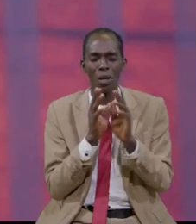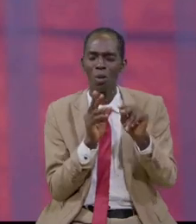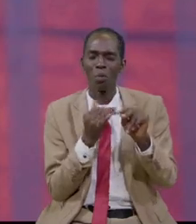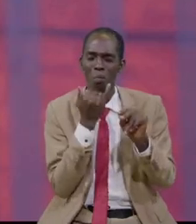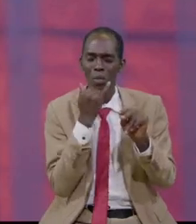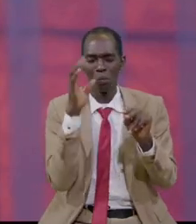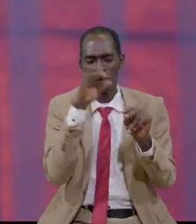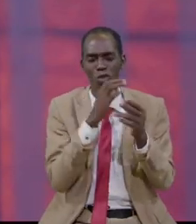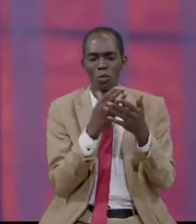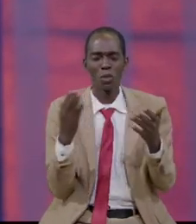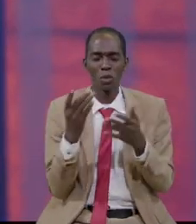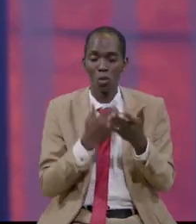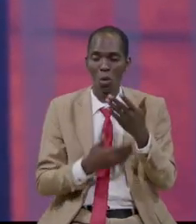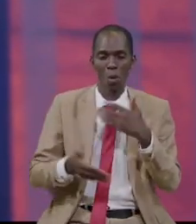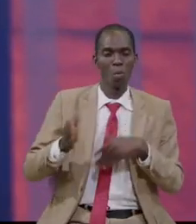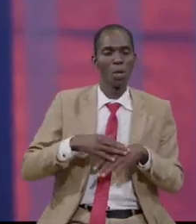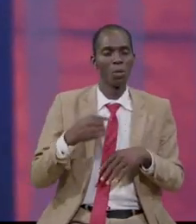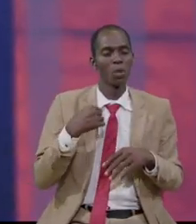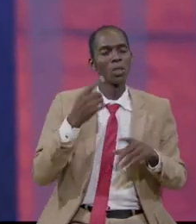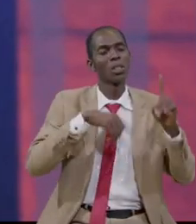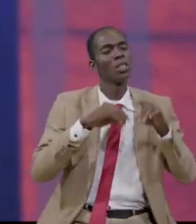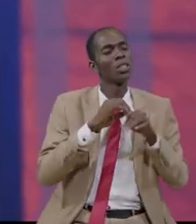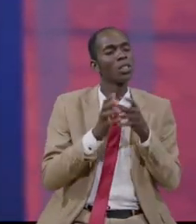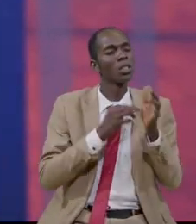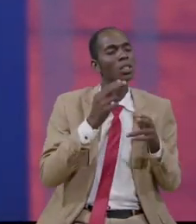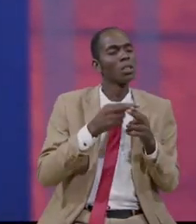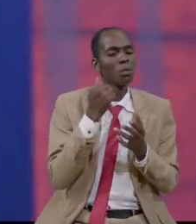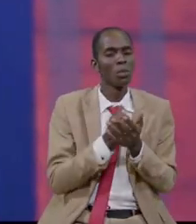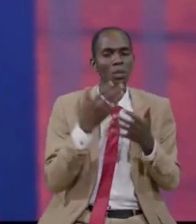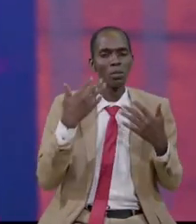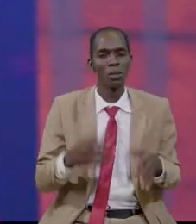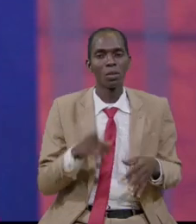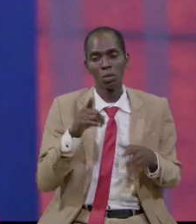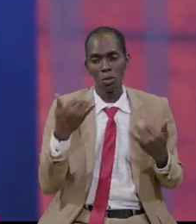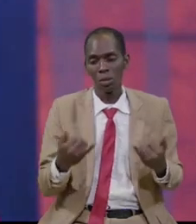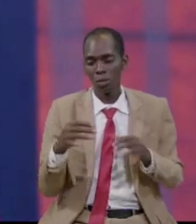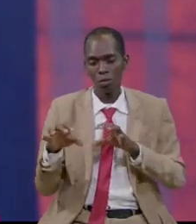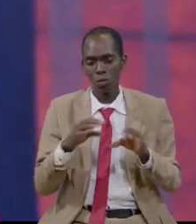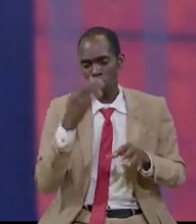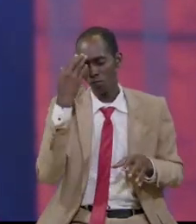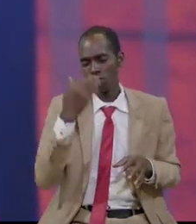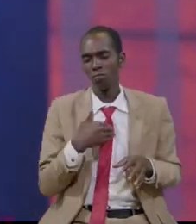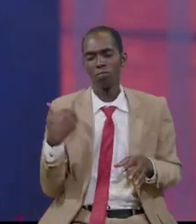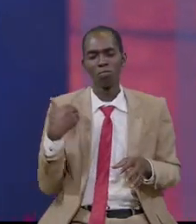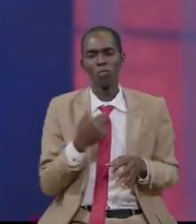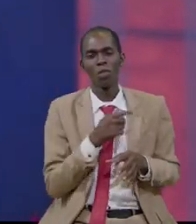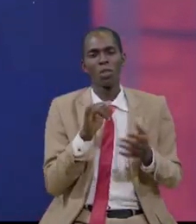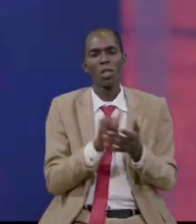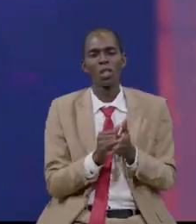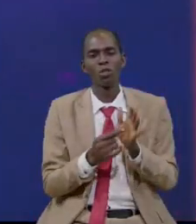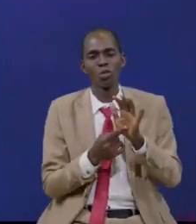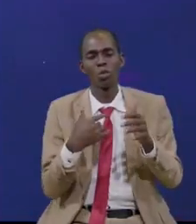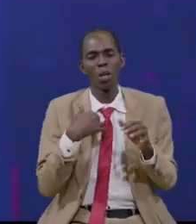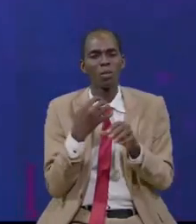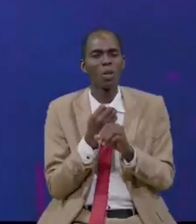nous disons au nom de Jésus, nous avons prié. Et tu fais ton signe pour dire que tu as reçu. Tu n'as rien reçu du tout. Comment est-ce que tu